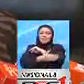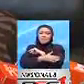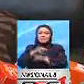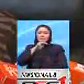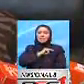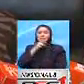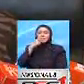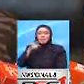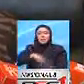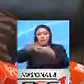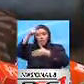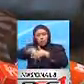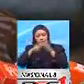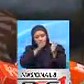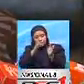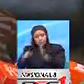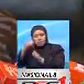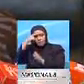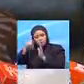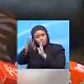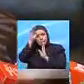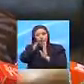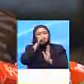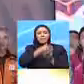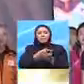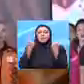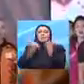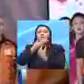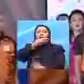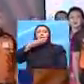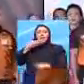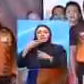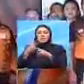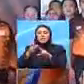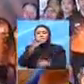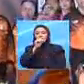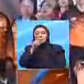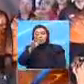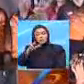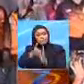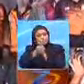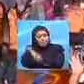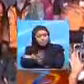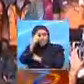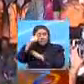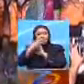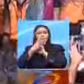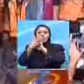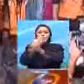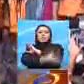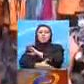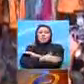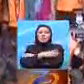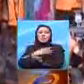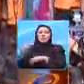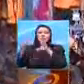menjelaskan program akan disusun untuk mengenal pasti anak muda daripada golongan OKU yang berbakat bagi mewakili negara. Selain